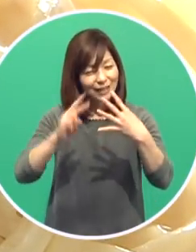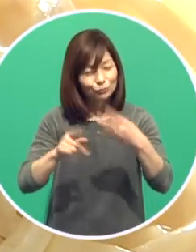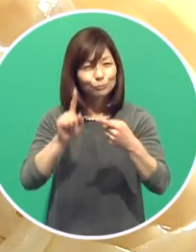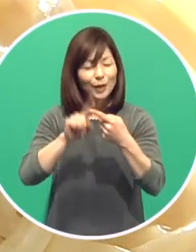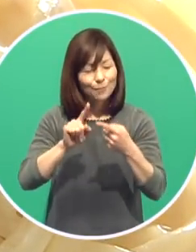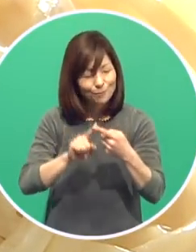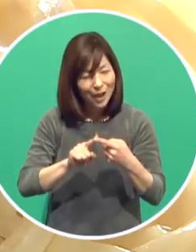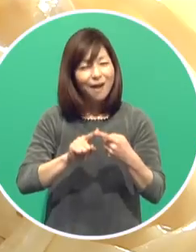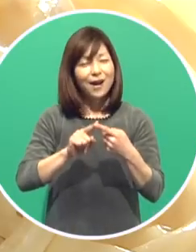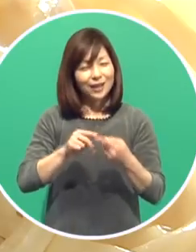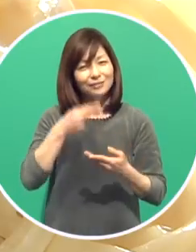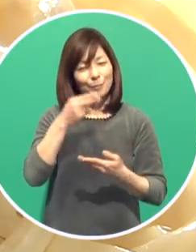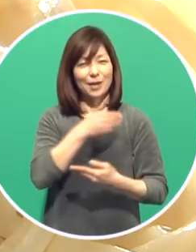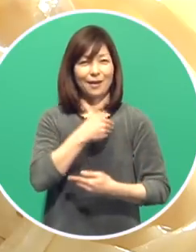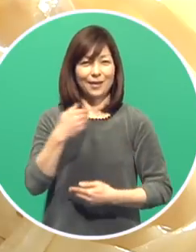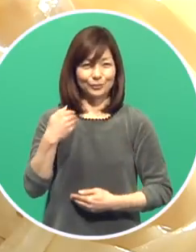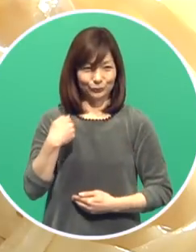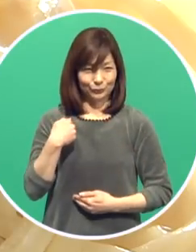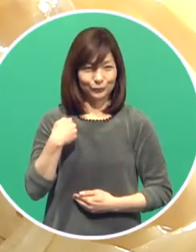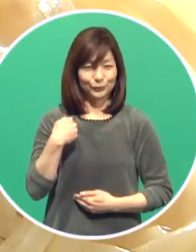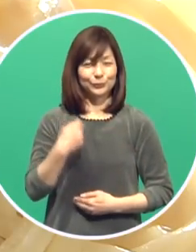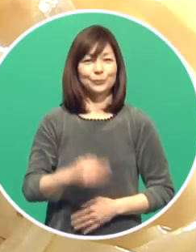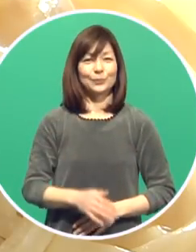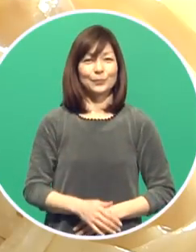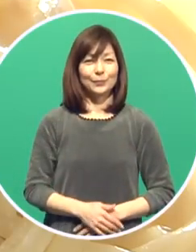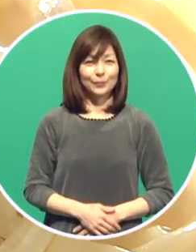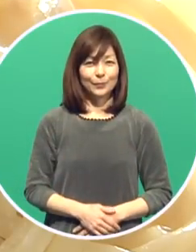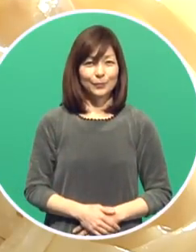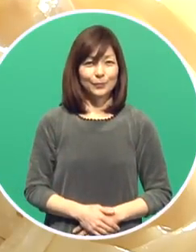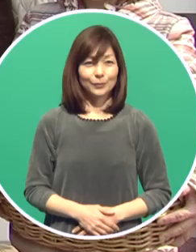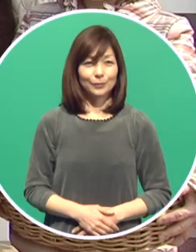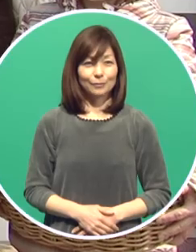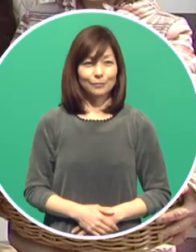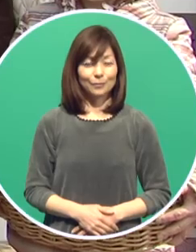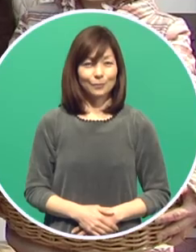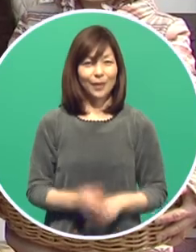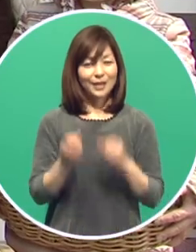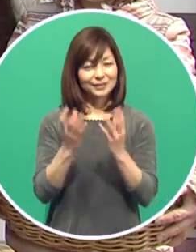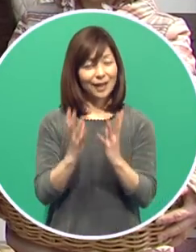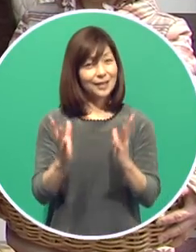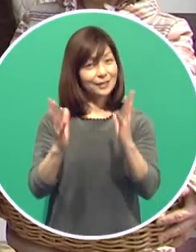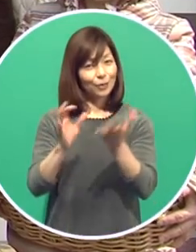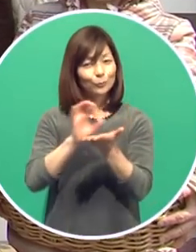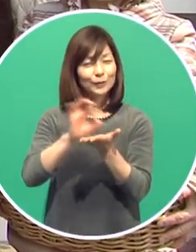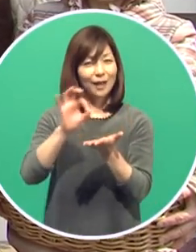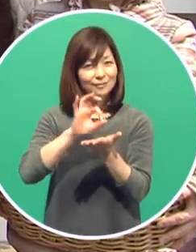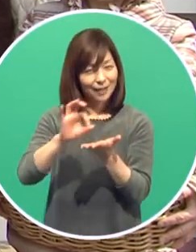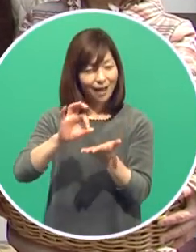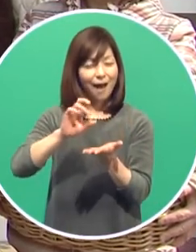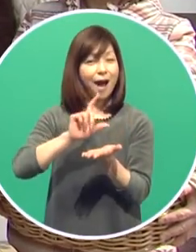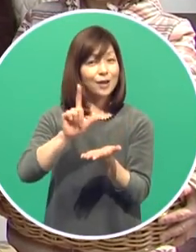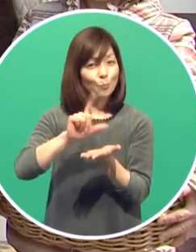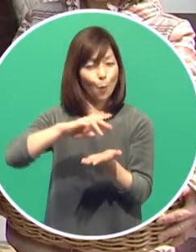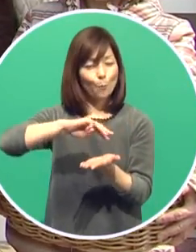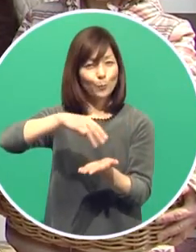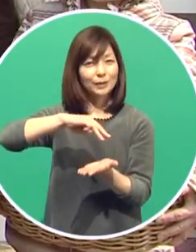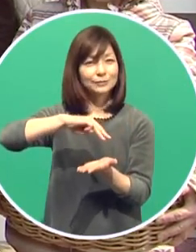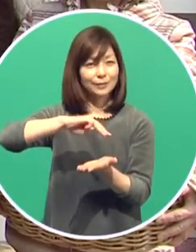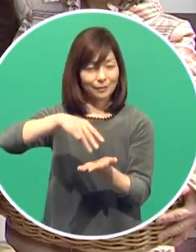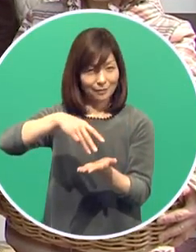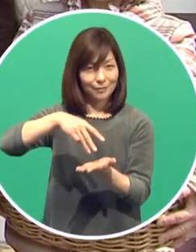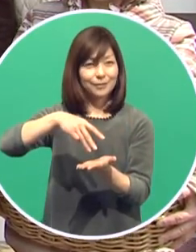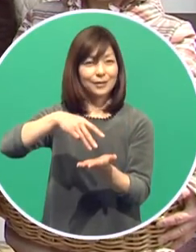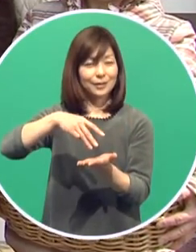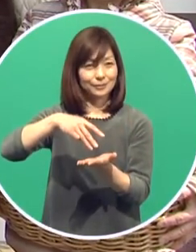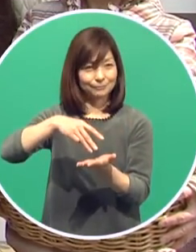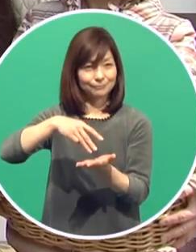った味が楽しめるぞ。 食べたい、これ美味しそう。 採れたて野菜たちのレモンクリ